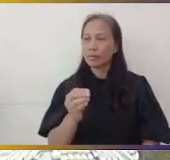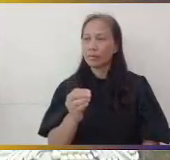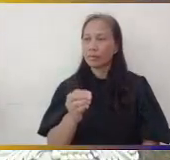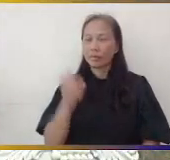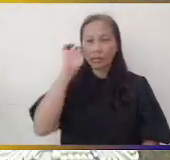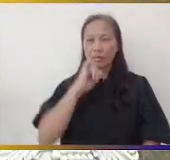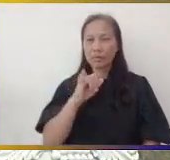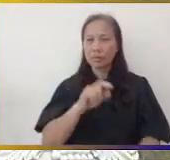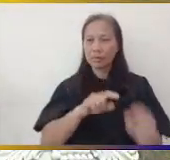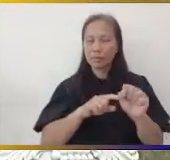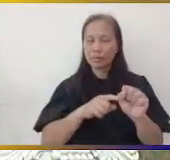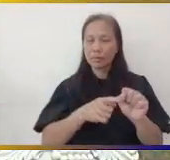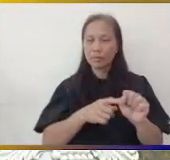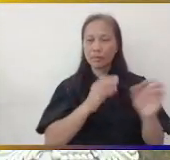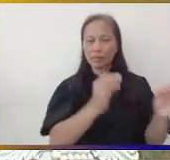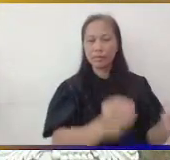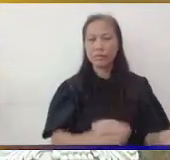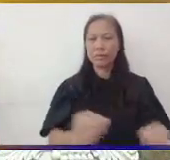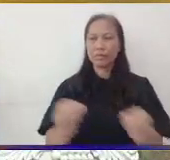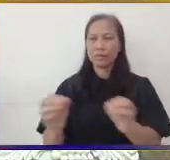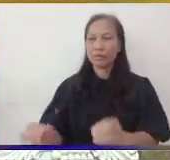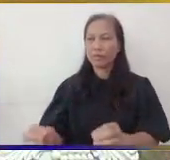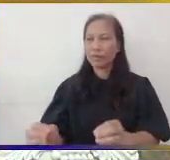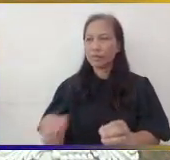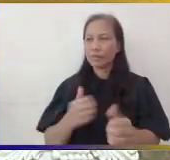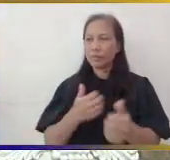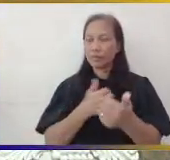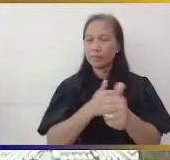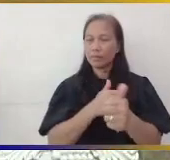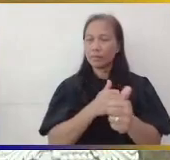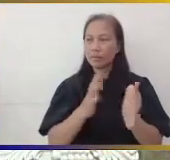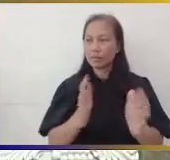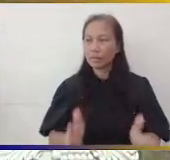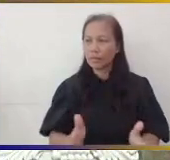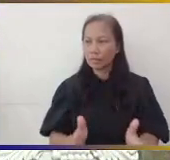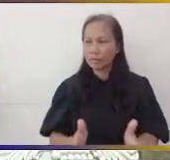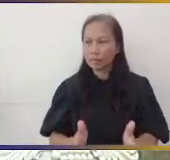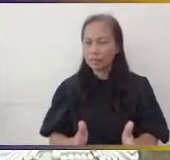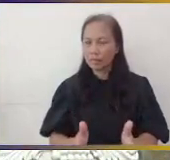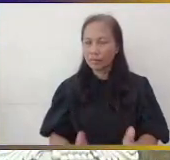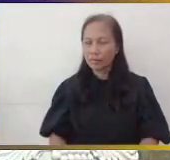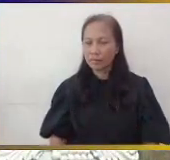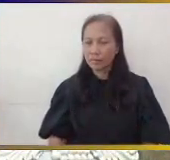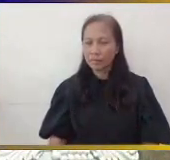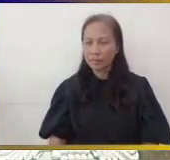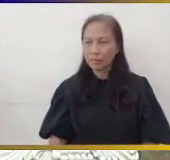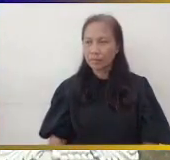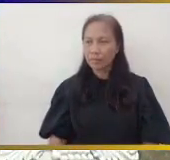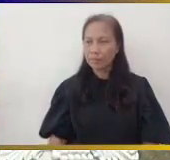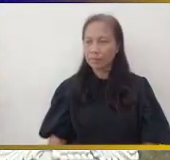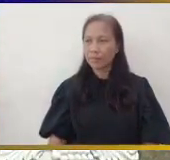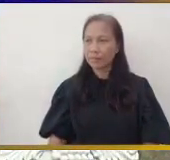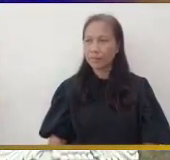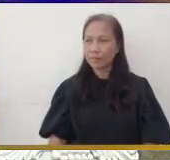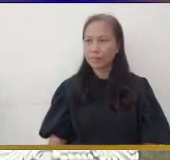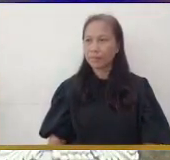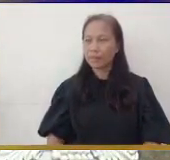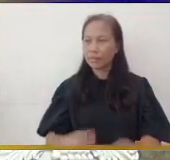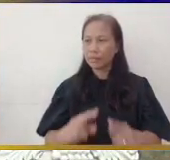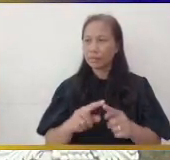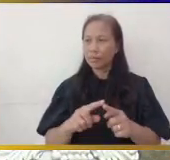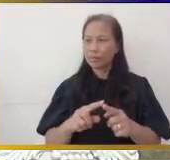nagpasimula he organized the the followers yung kanya pong mga tagasunod he organized his followers into